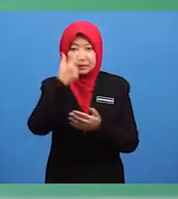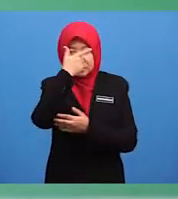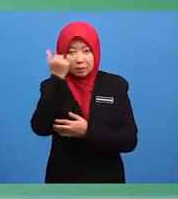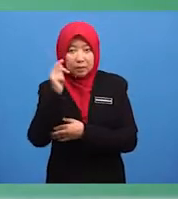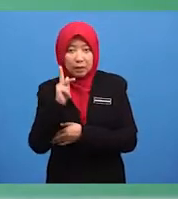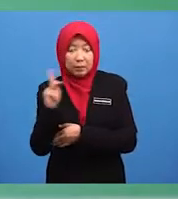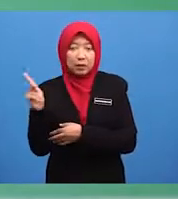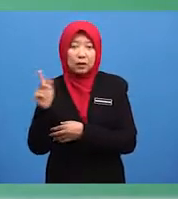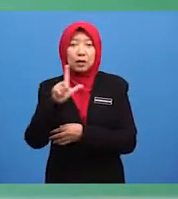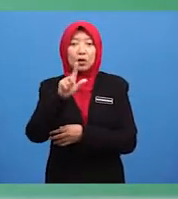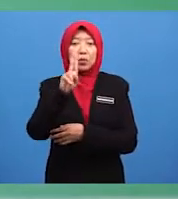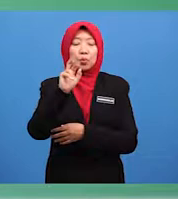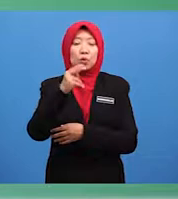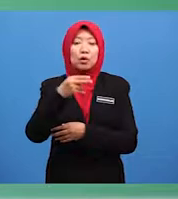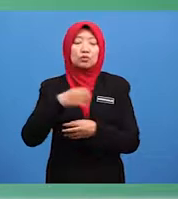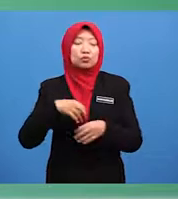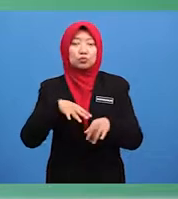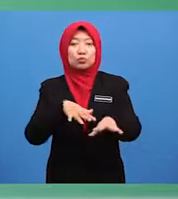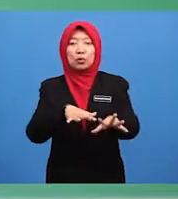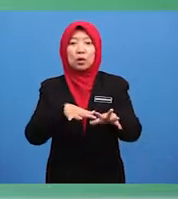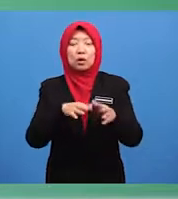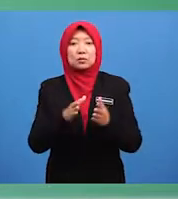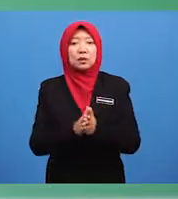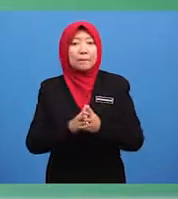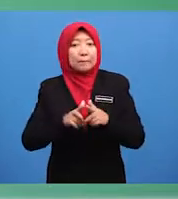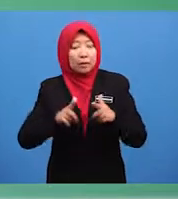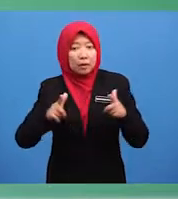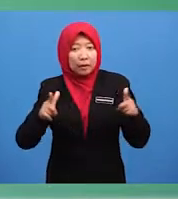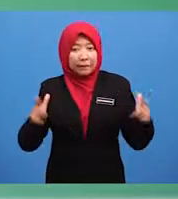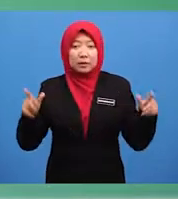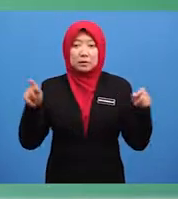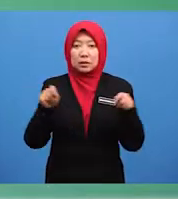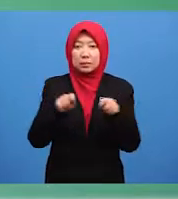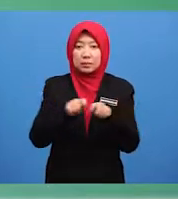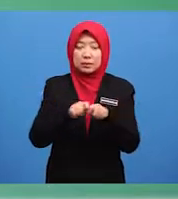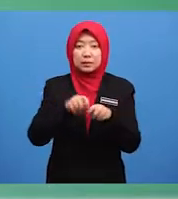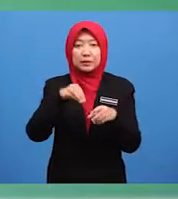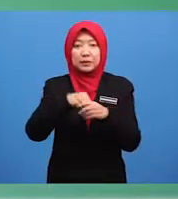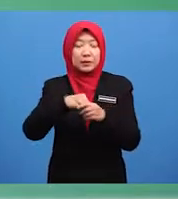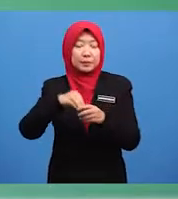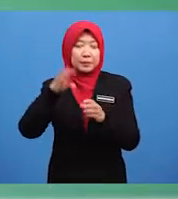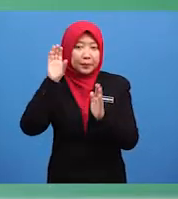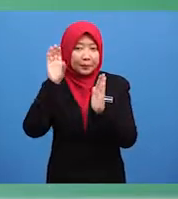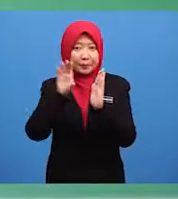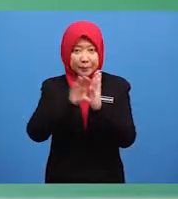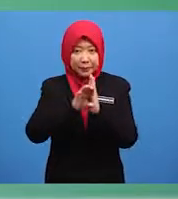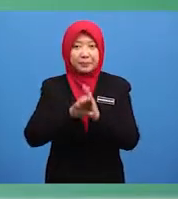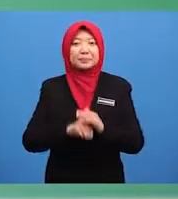menyebabkan lurah sungai semakin melebar seperti dalam slide yang cikgu